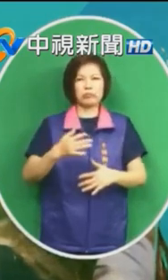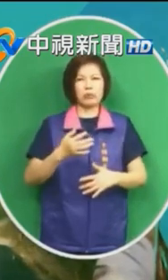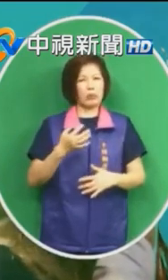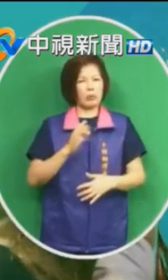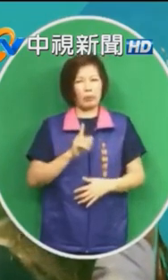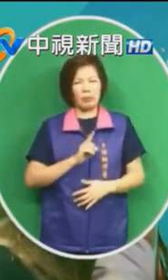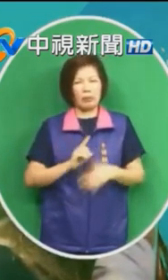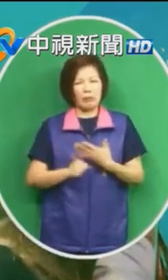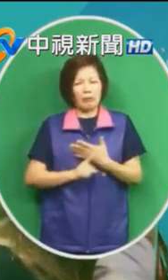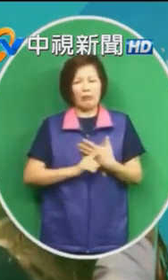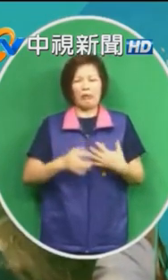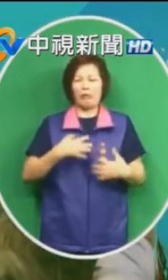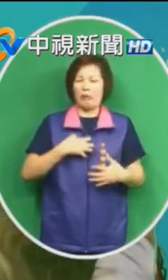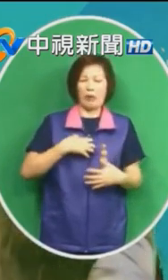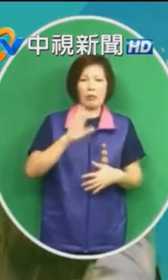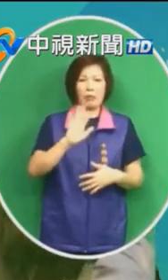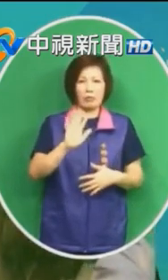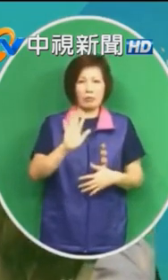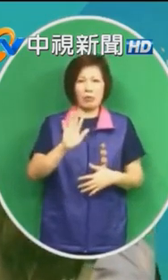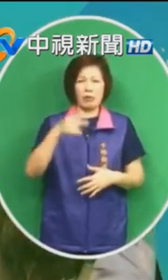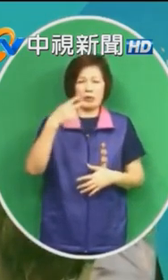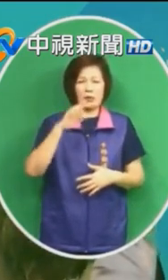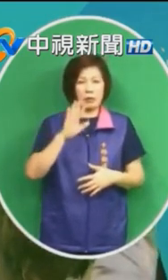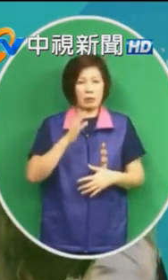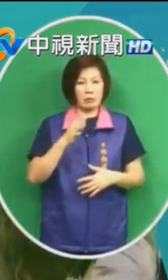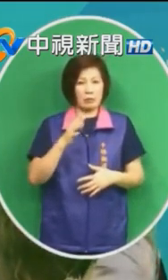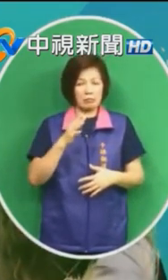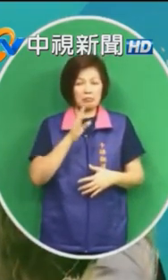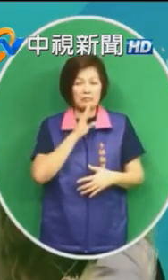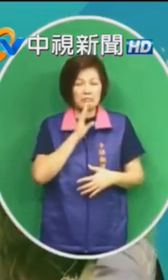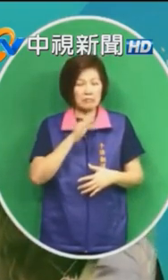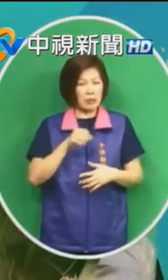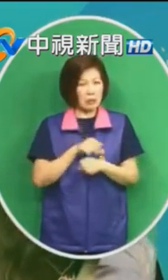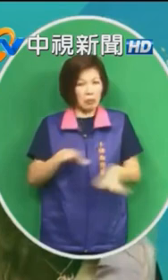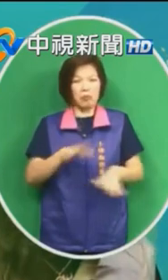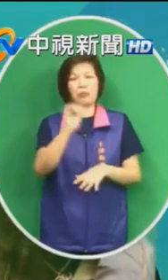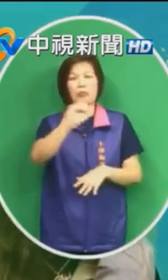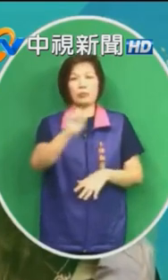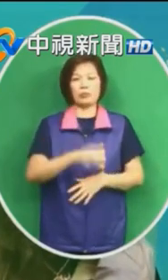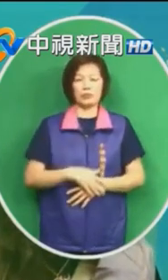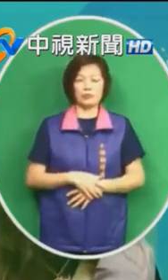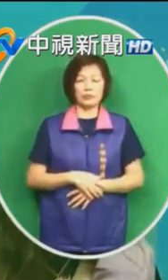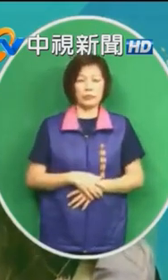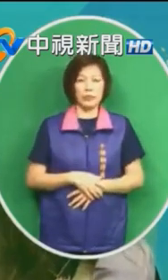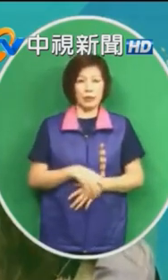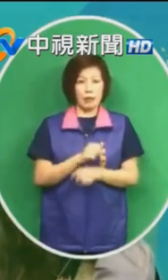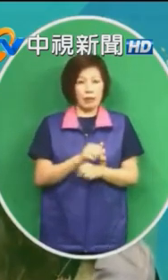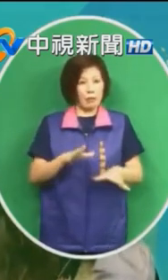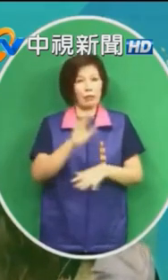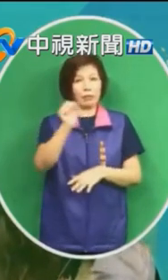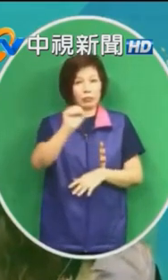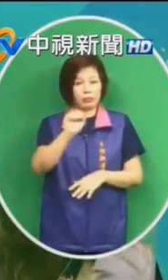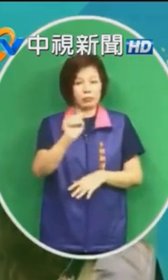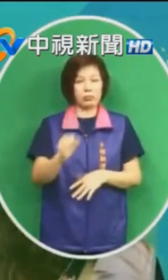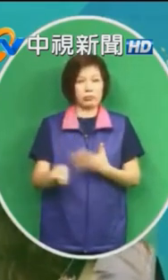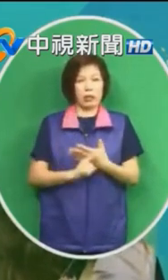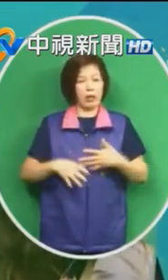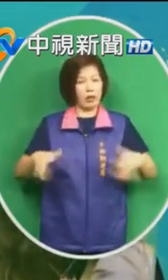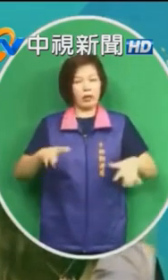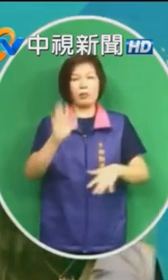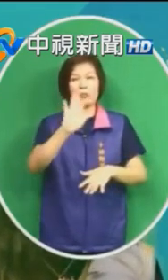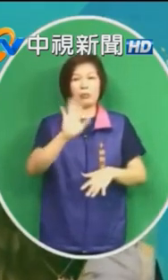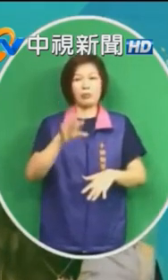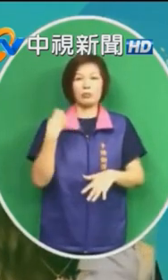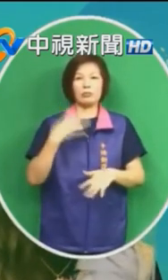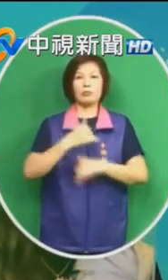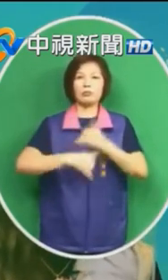也不能放松在整个防疫的新措施，不放松在防疫新措施，不恐慌在防疫新